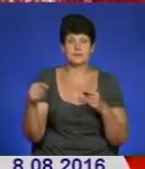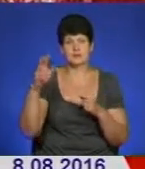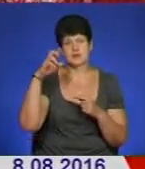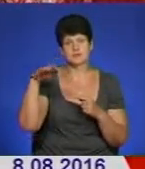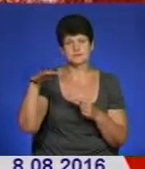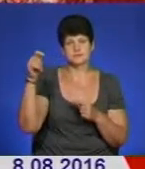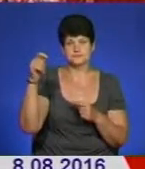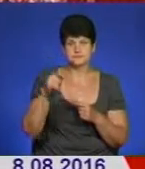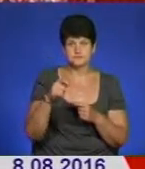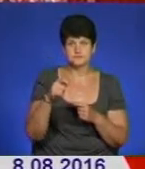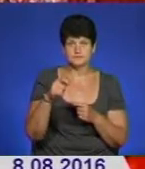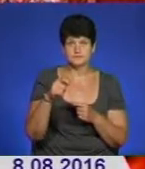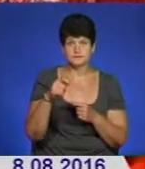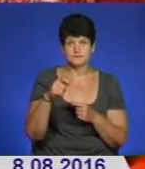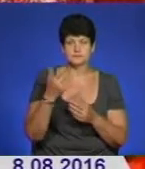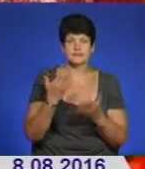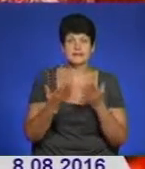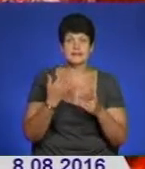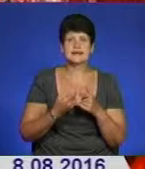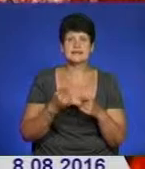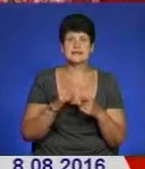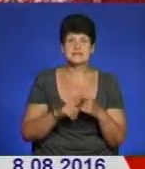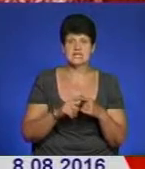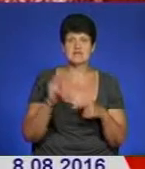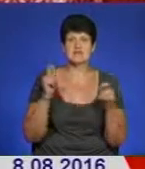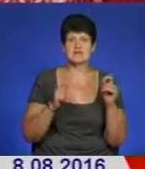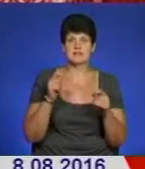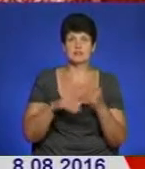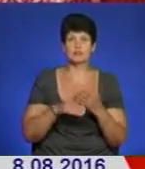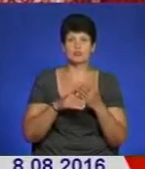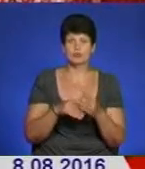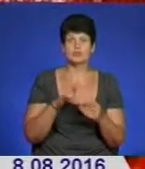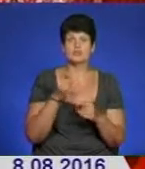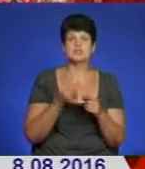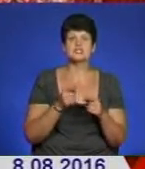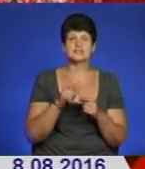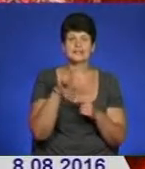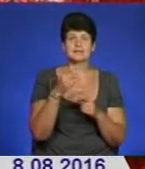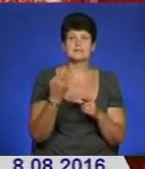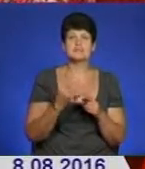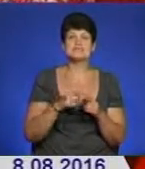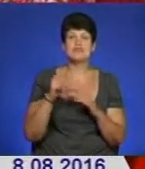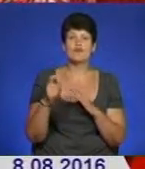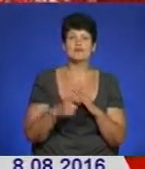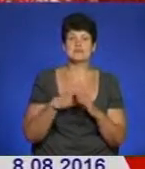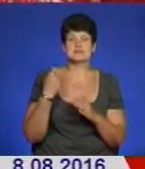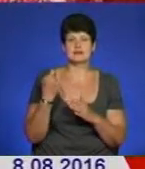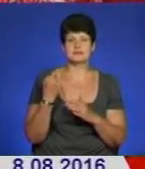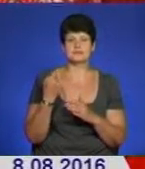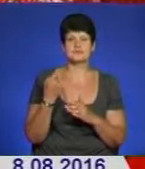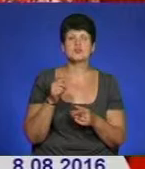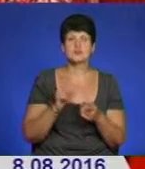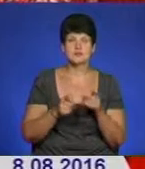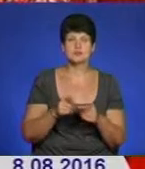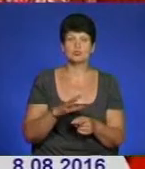країни. Але цей фестиваль, як то кажуть, допоможе їм це пізнати, що дійсно,